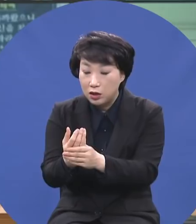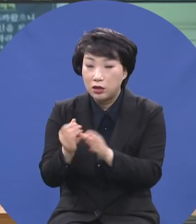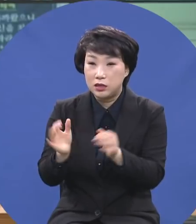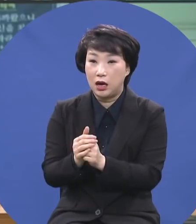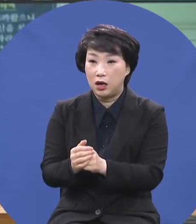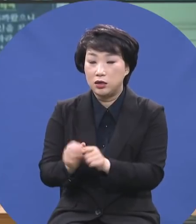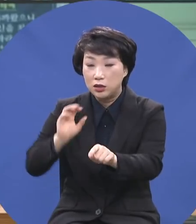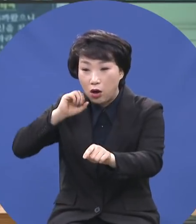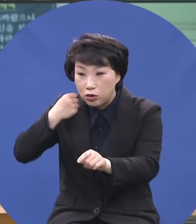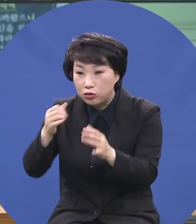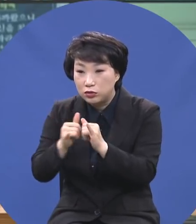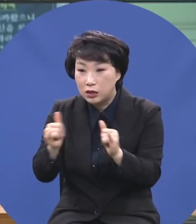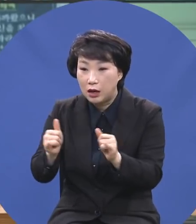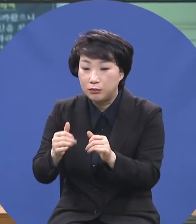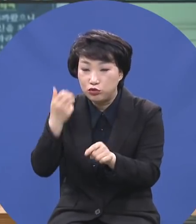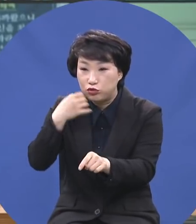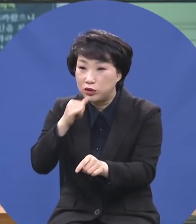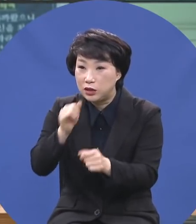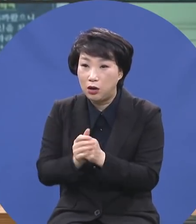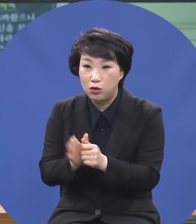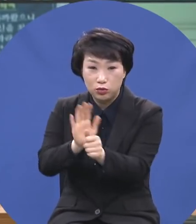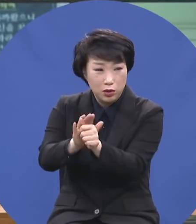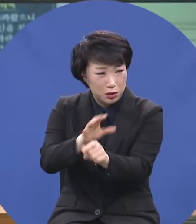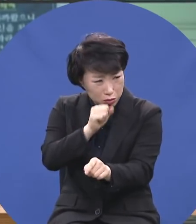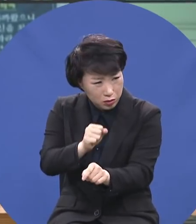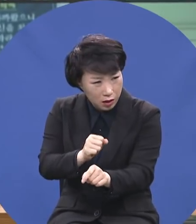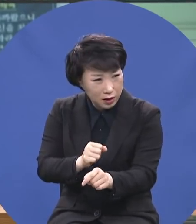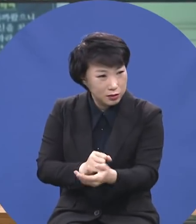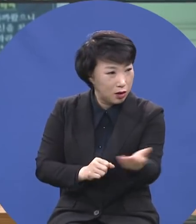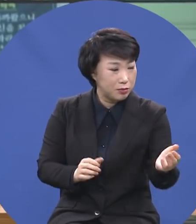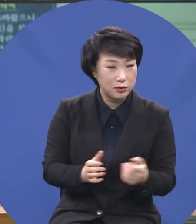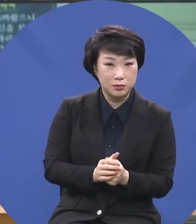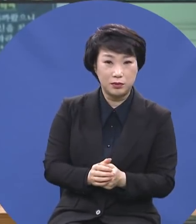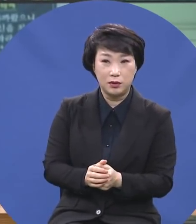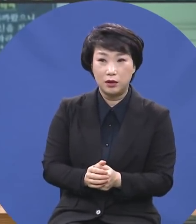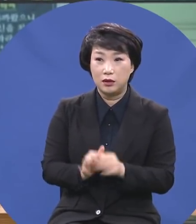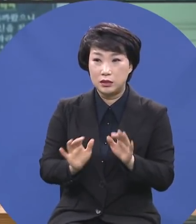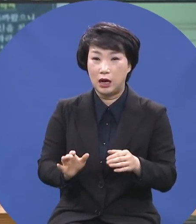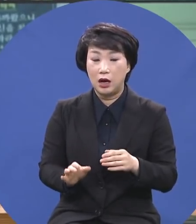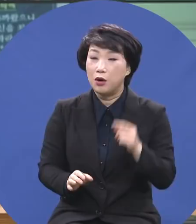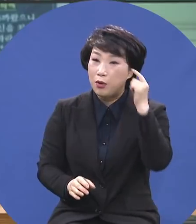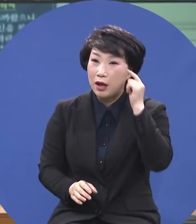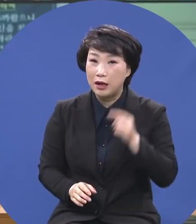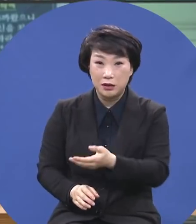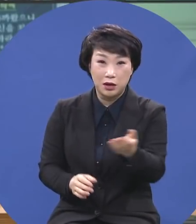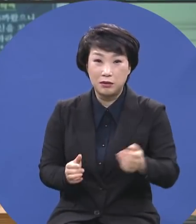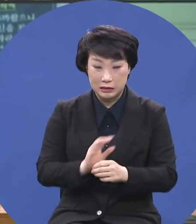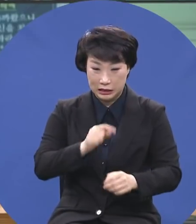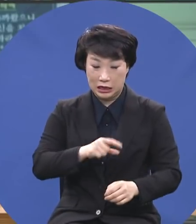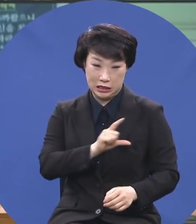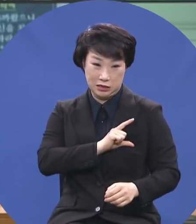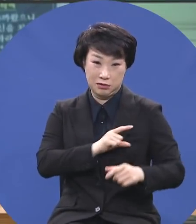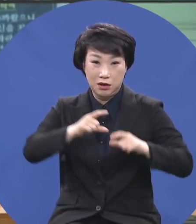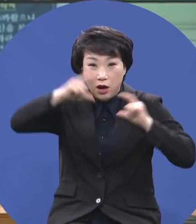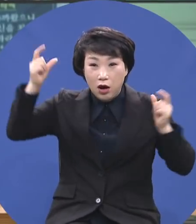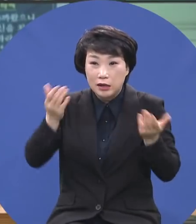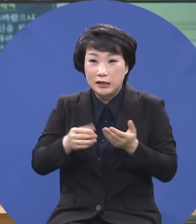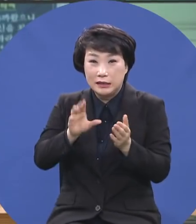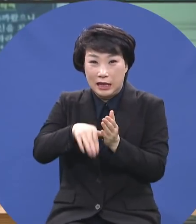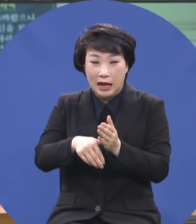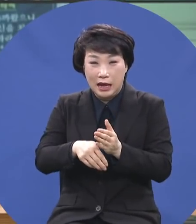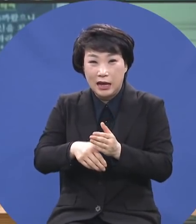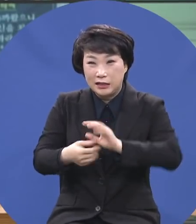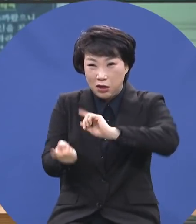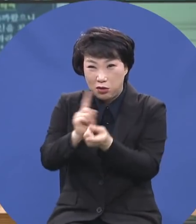있다, 이 사람 도왔으면 좋겠다 그러면 서로 막 자기 이름이 나타나고 드러나고 하는 일은